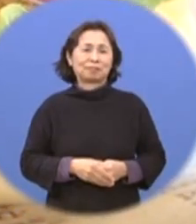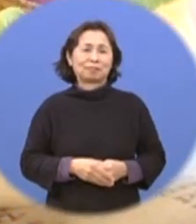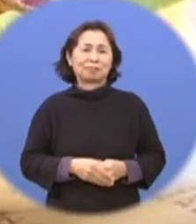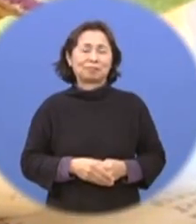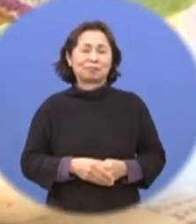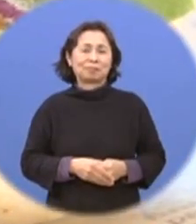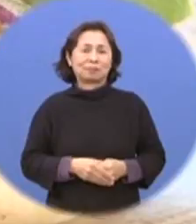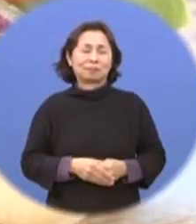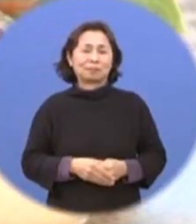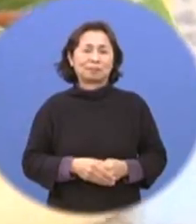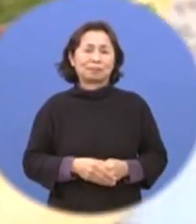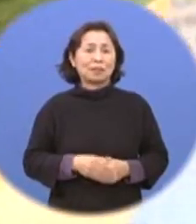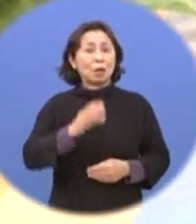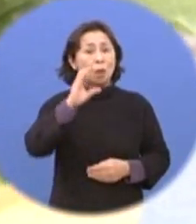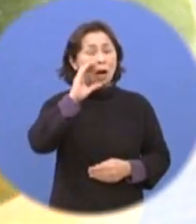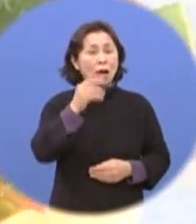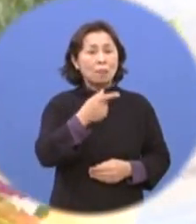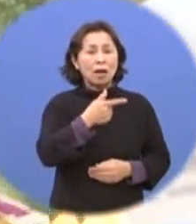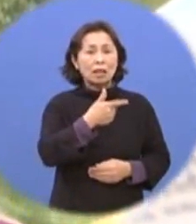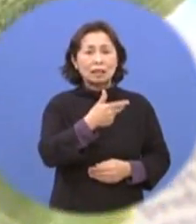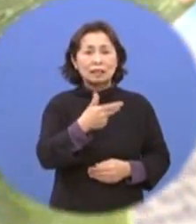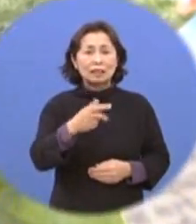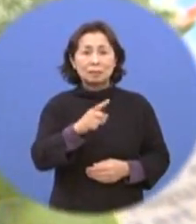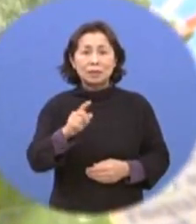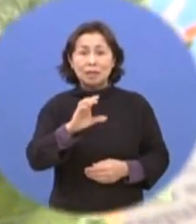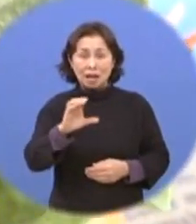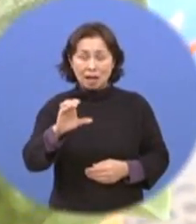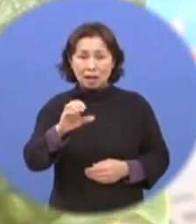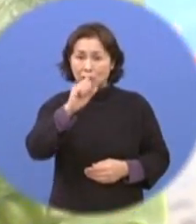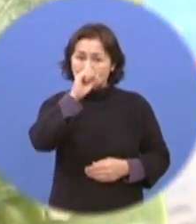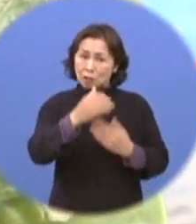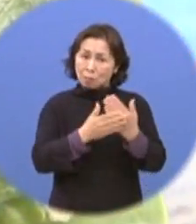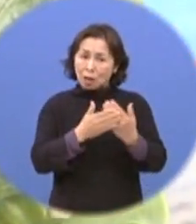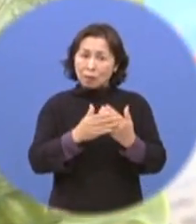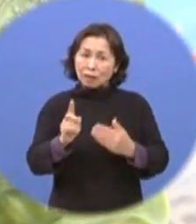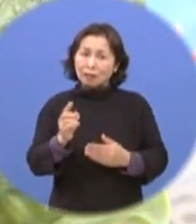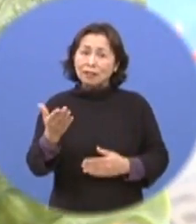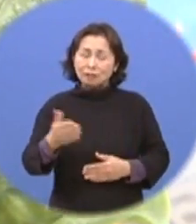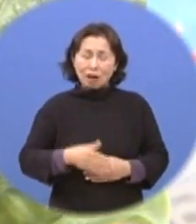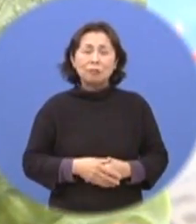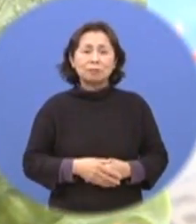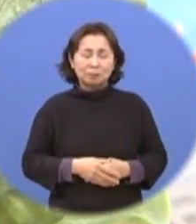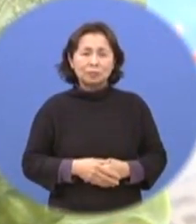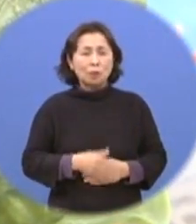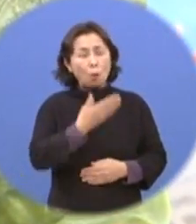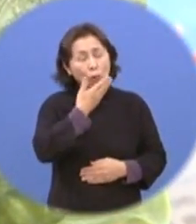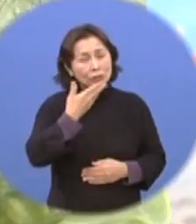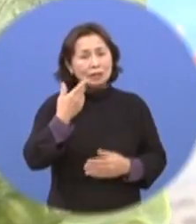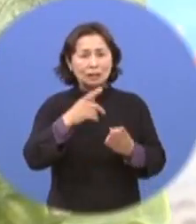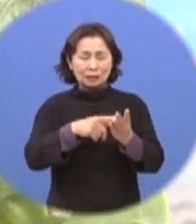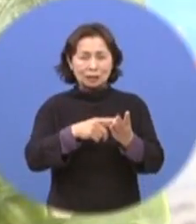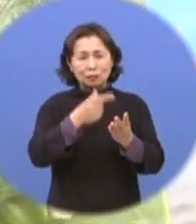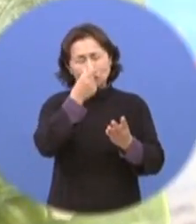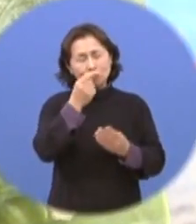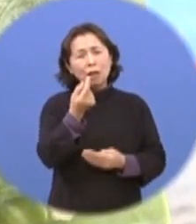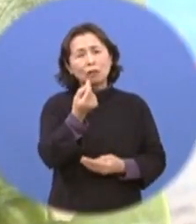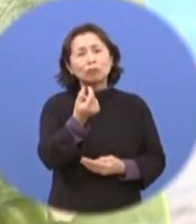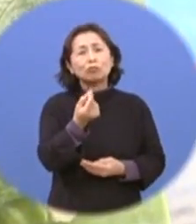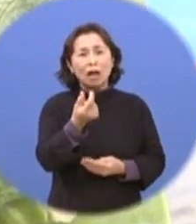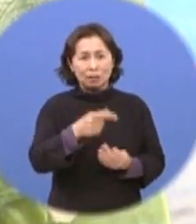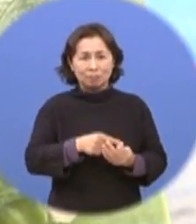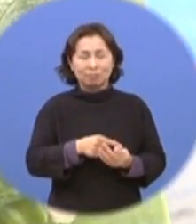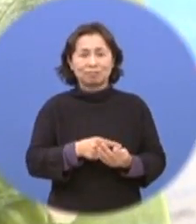シーフから見て和歌山ジビエのいいところはどんなところですかはい甘みも強く臭みも少ないので